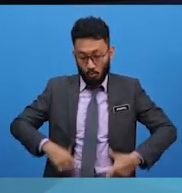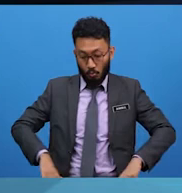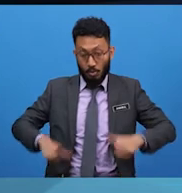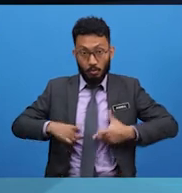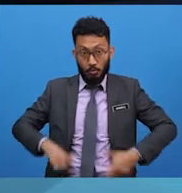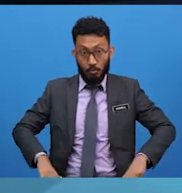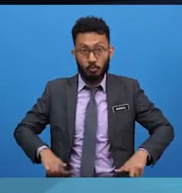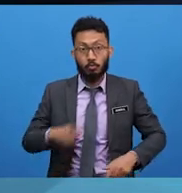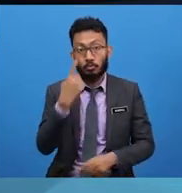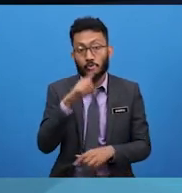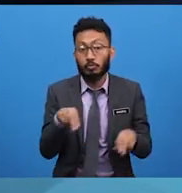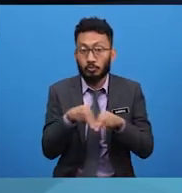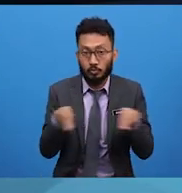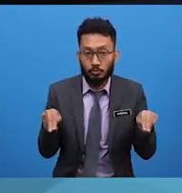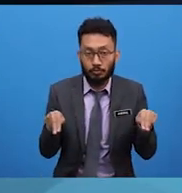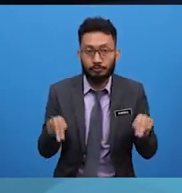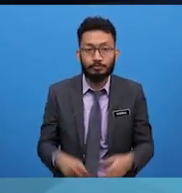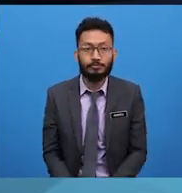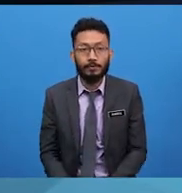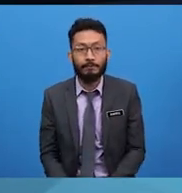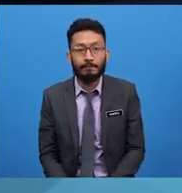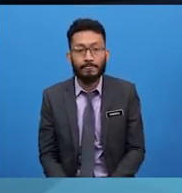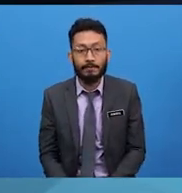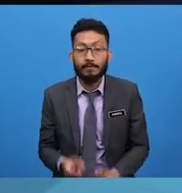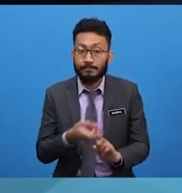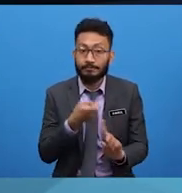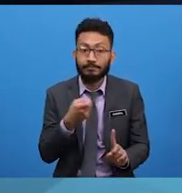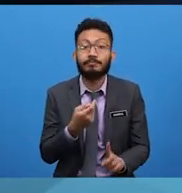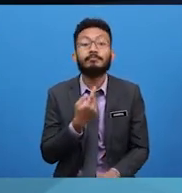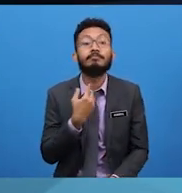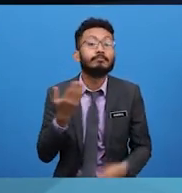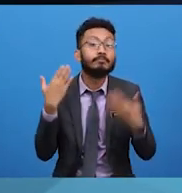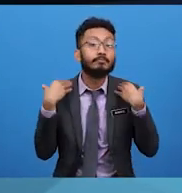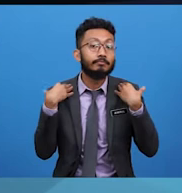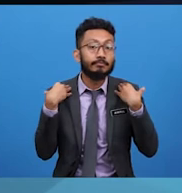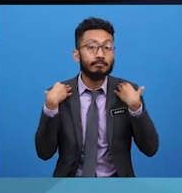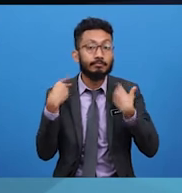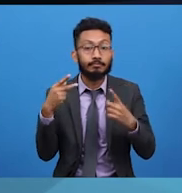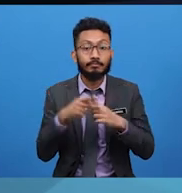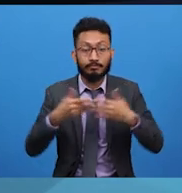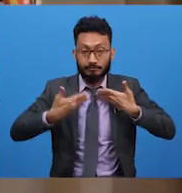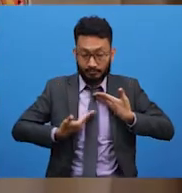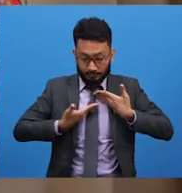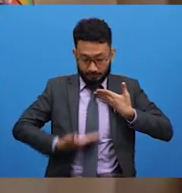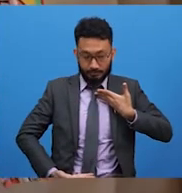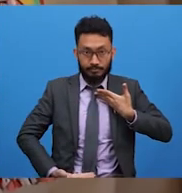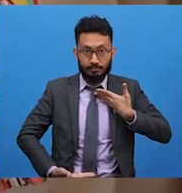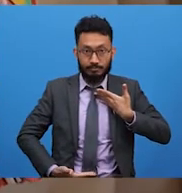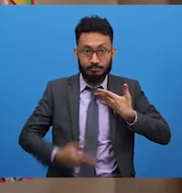ini, ambil dari ukuran dari pangkal bahu ke bahagian bawah dada.